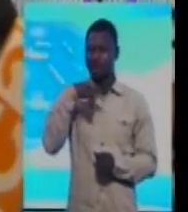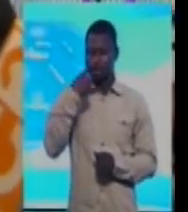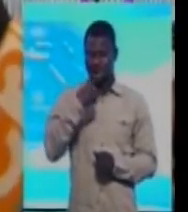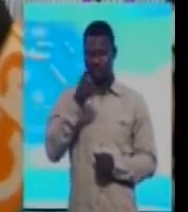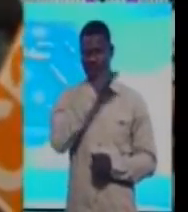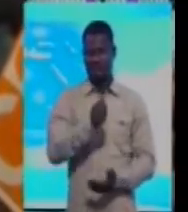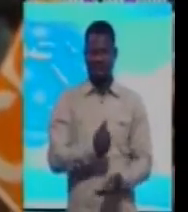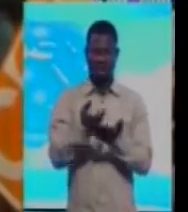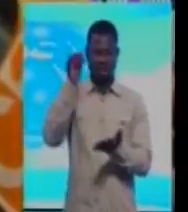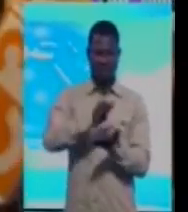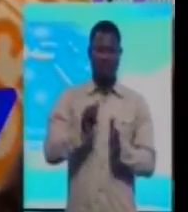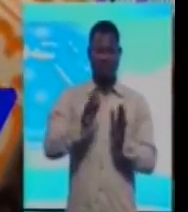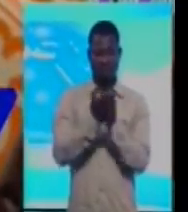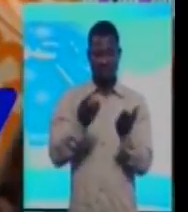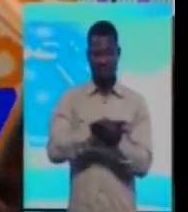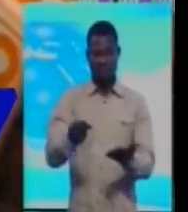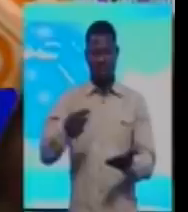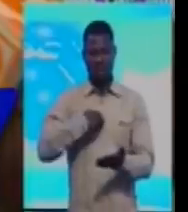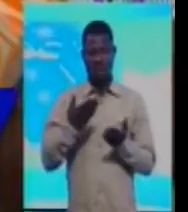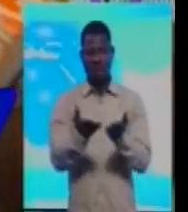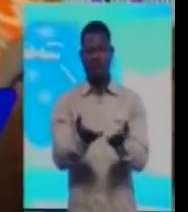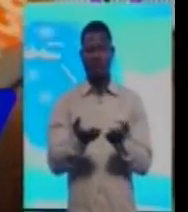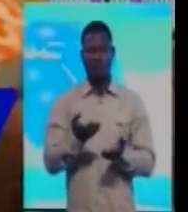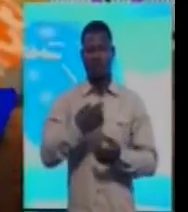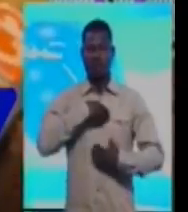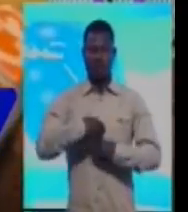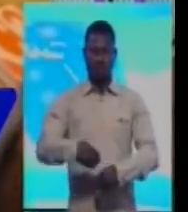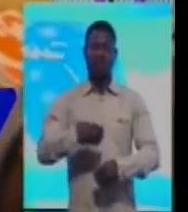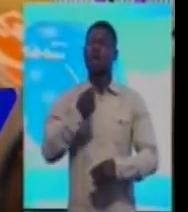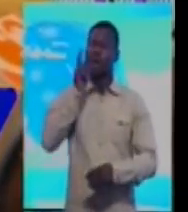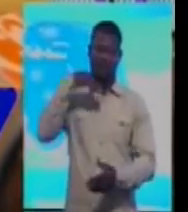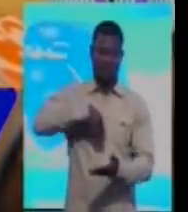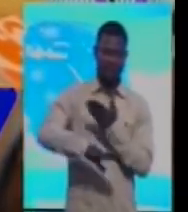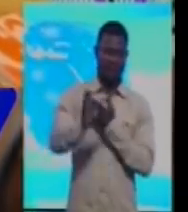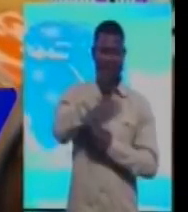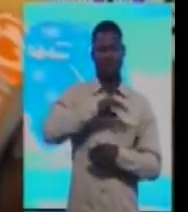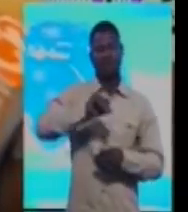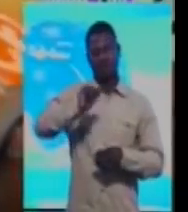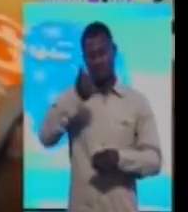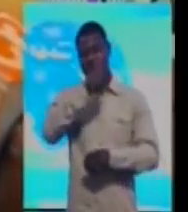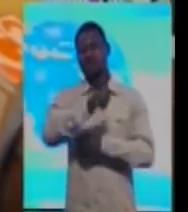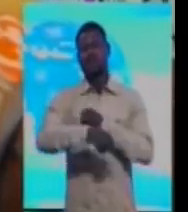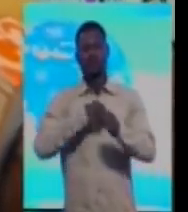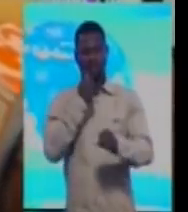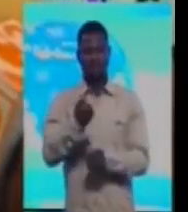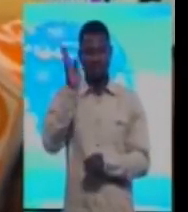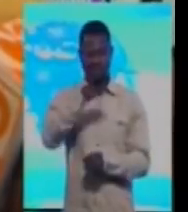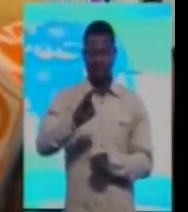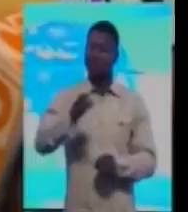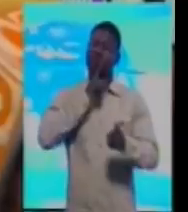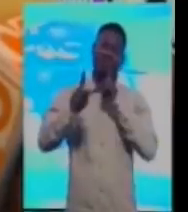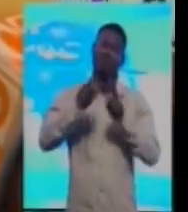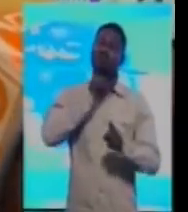ce livre. C'est-à-dire que mon souhait est que dans 10 ans, le Burkina Faso, on ne parle plus de